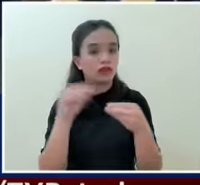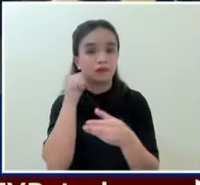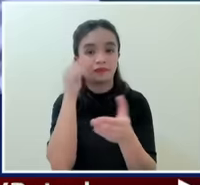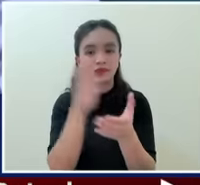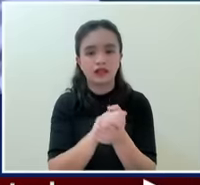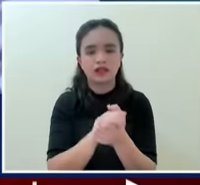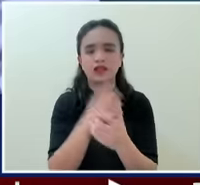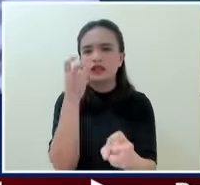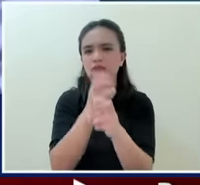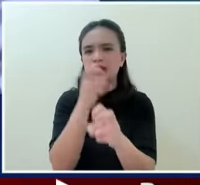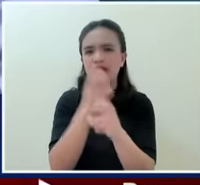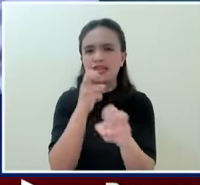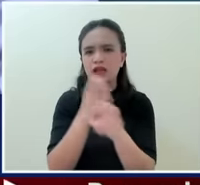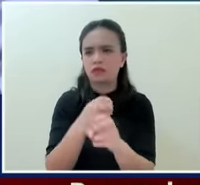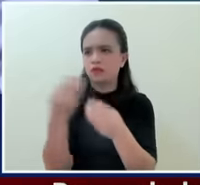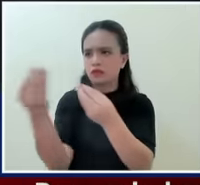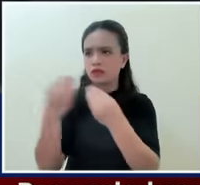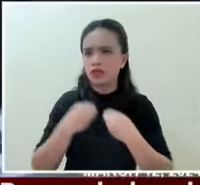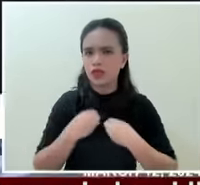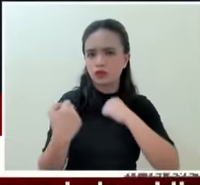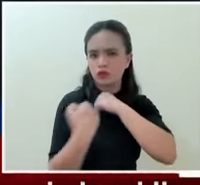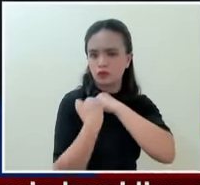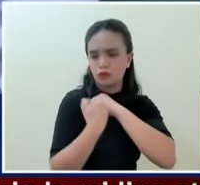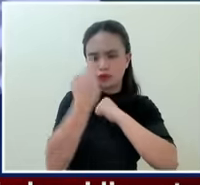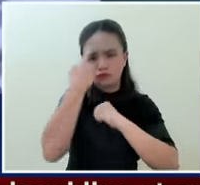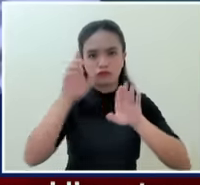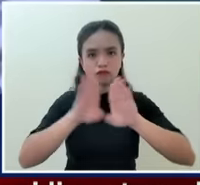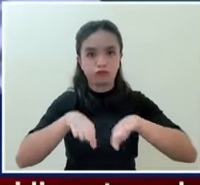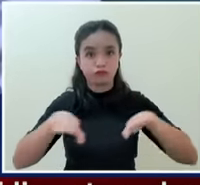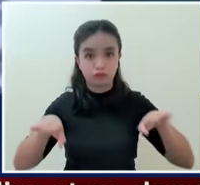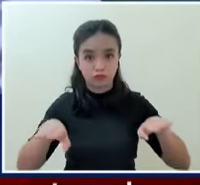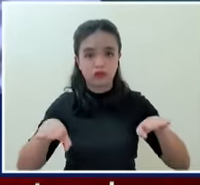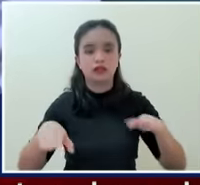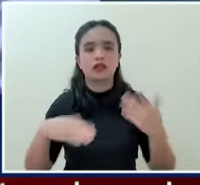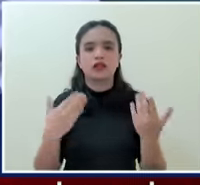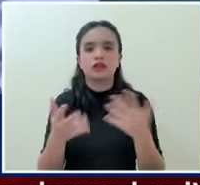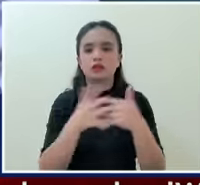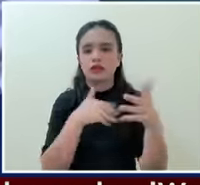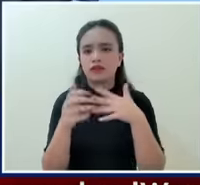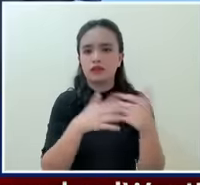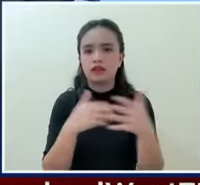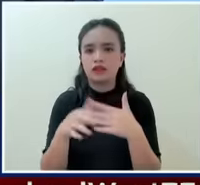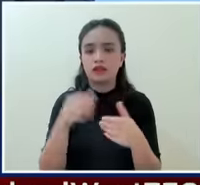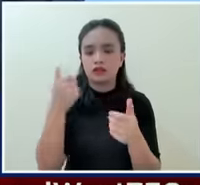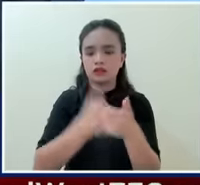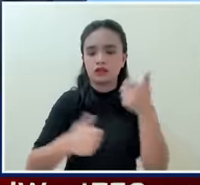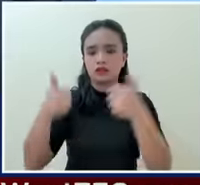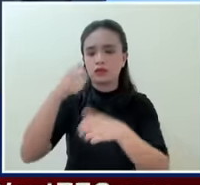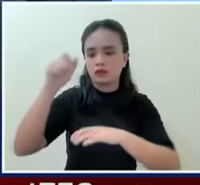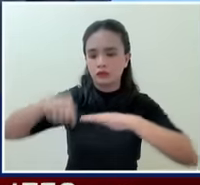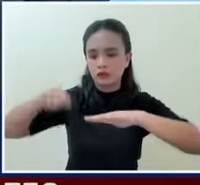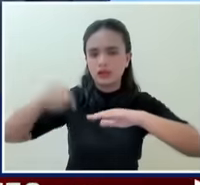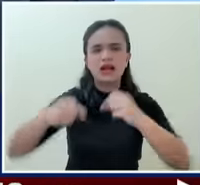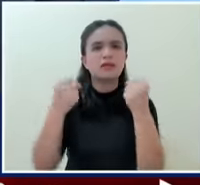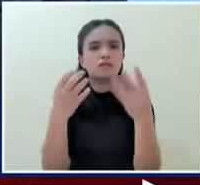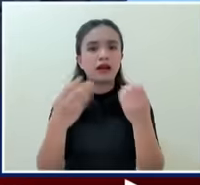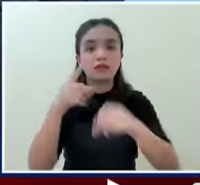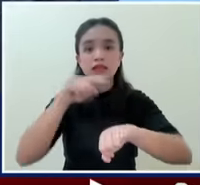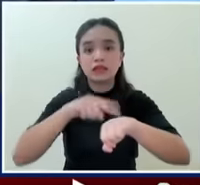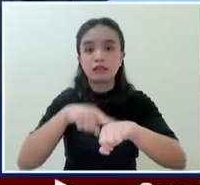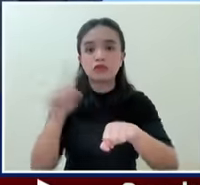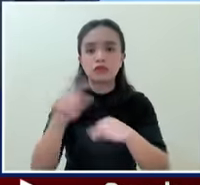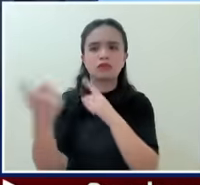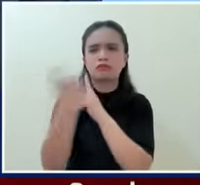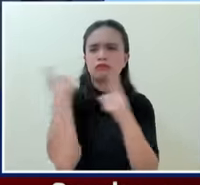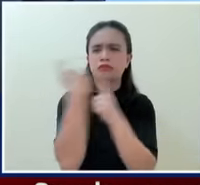pahirapan kung magbigay ng sustento para sa mga anak ang asawa sa kabila ng utos ng korte. Maraming beses din umano siyang sinaktan